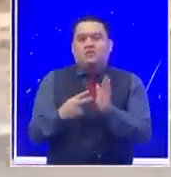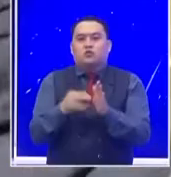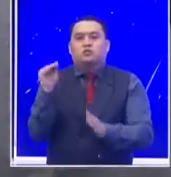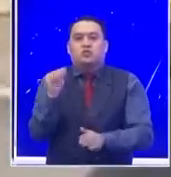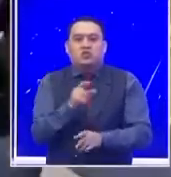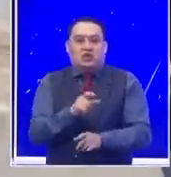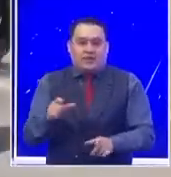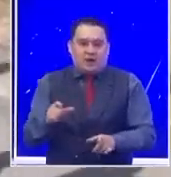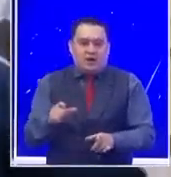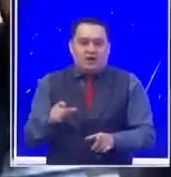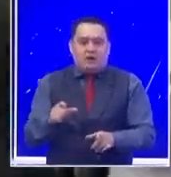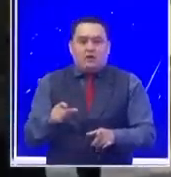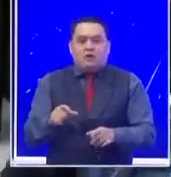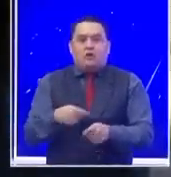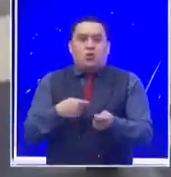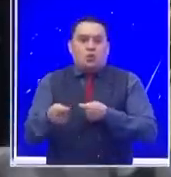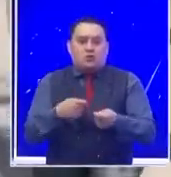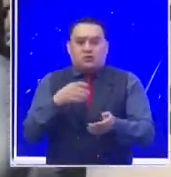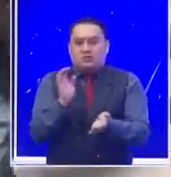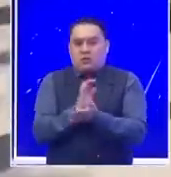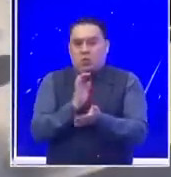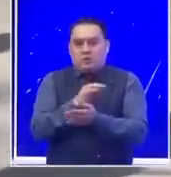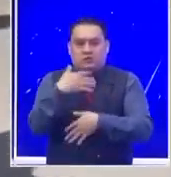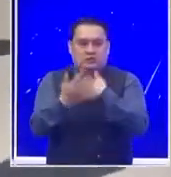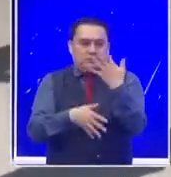человек царят анархия и антисанитария